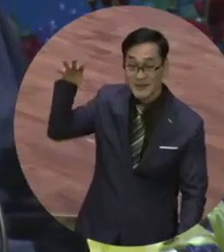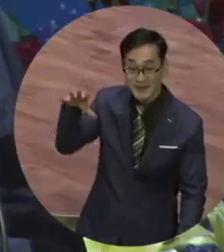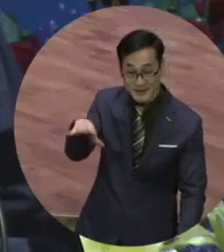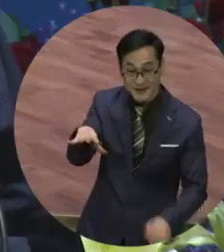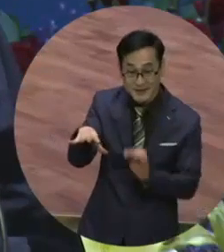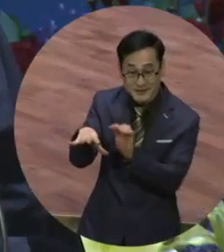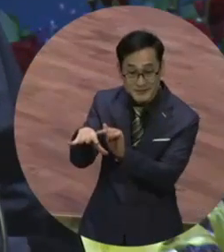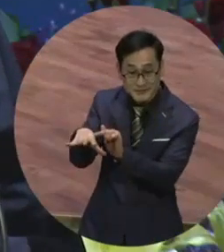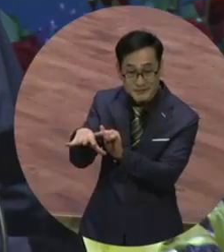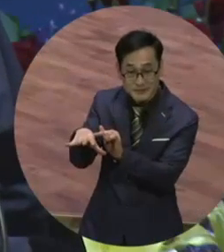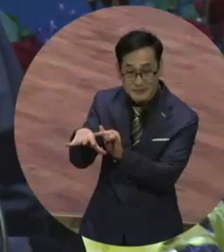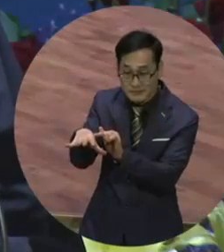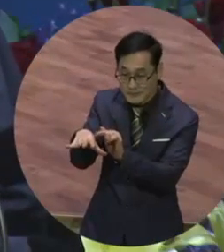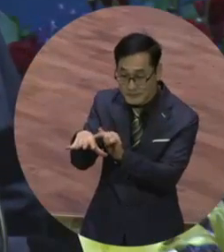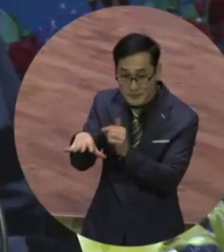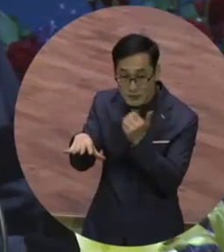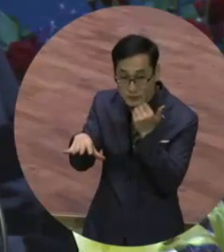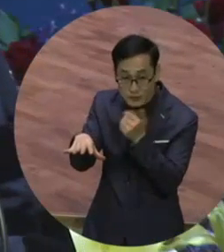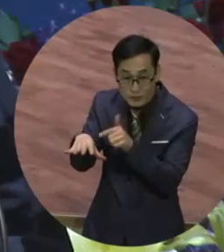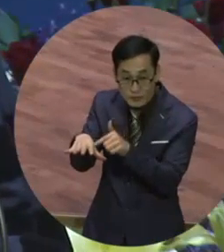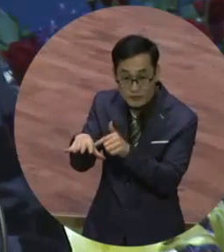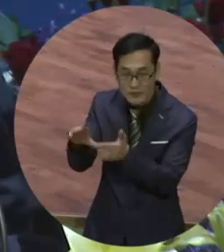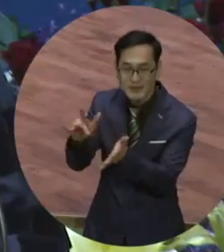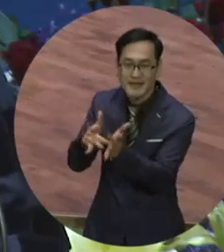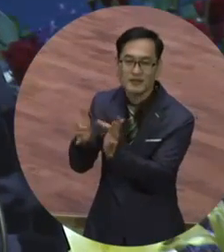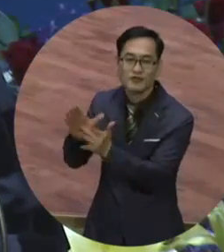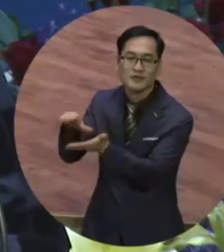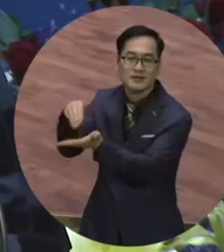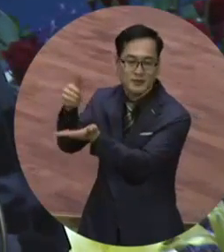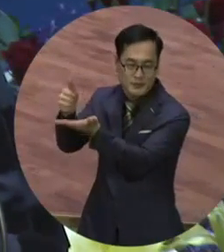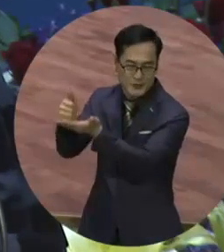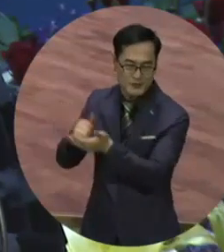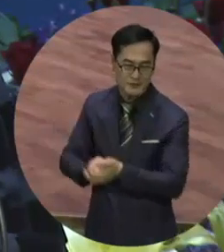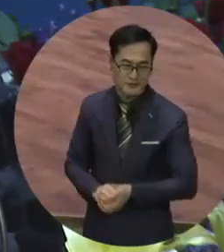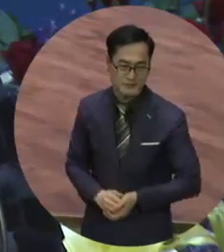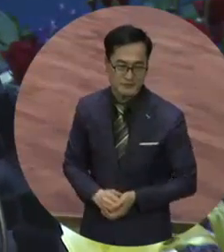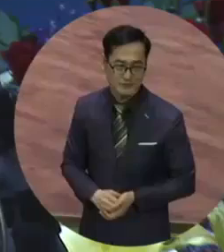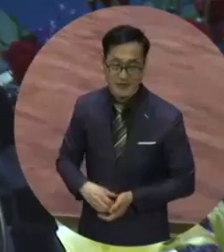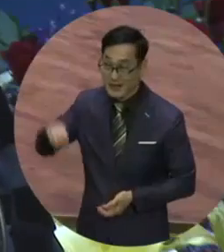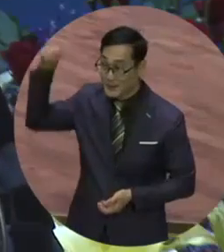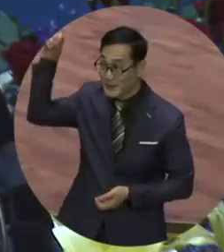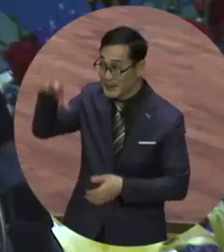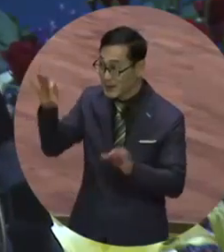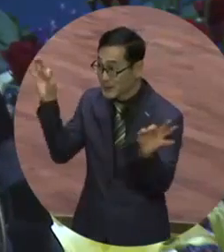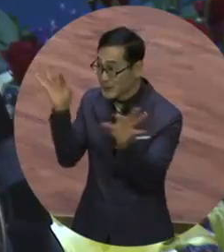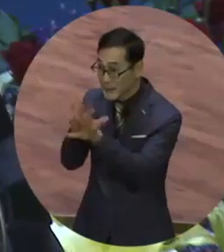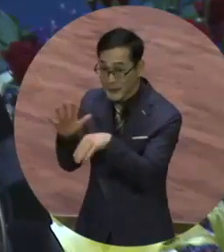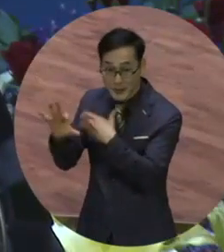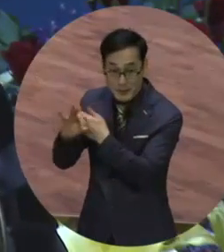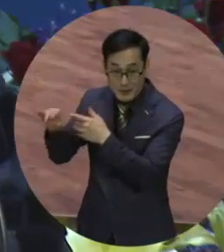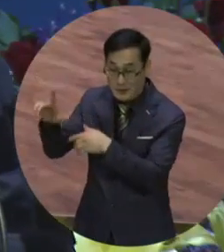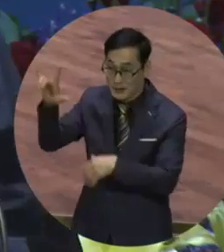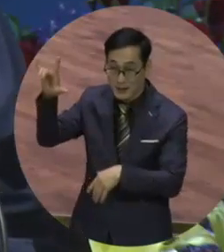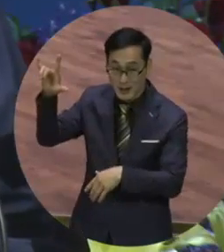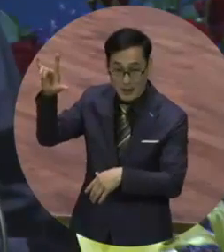저 빛이요. 저 빛이 어느 날 싹 어느 날 새까맣게 된 날이 있어요. 태양이. 그 날이 마지막